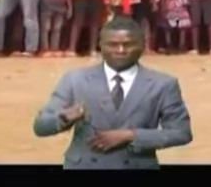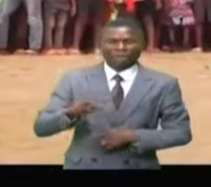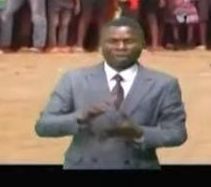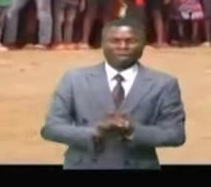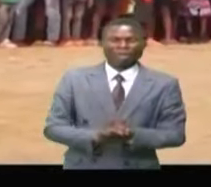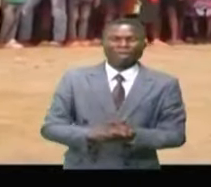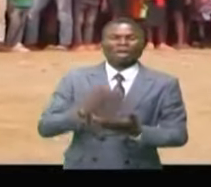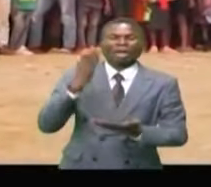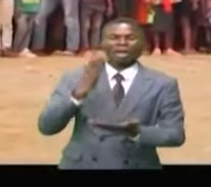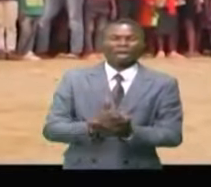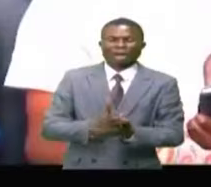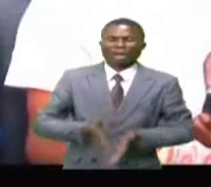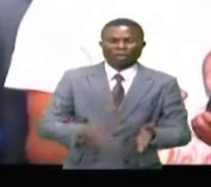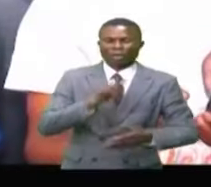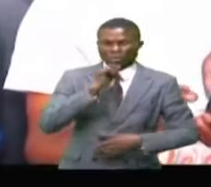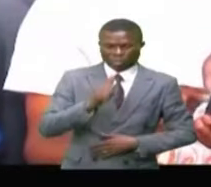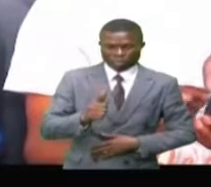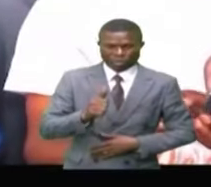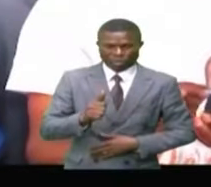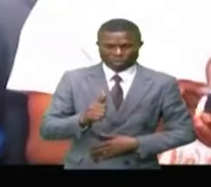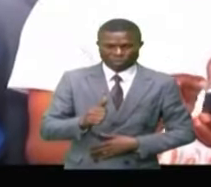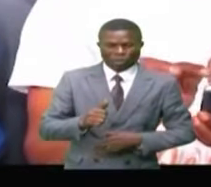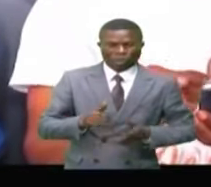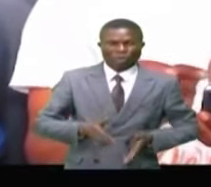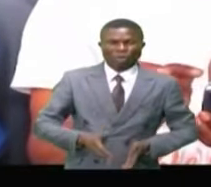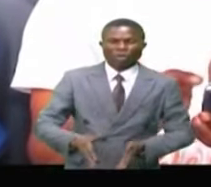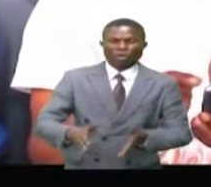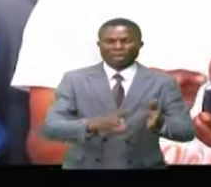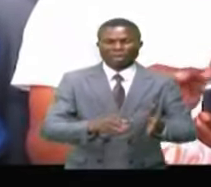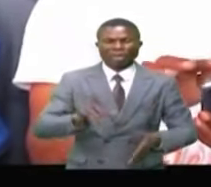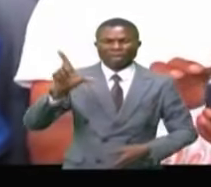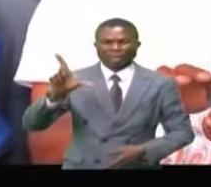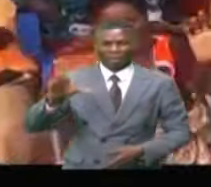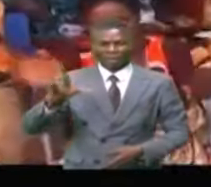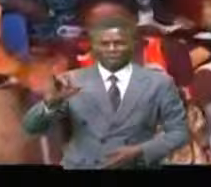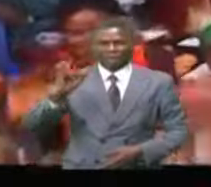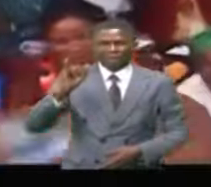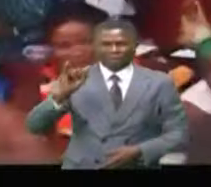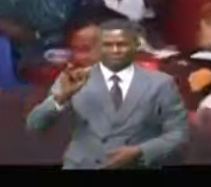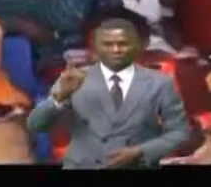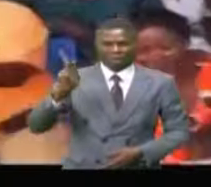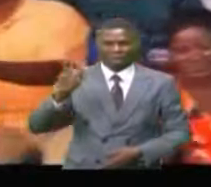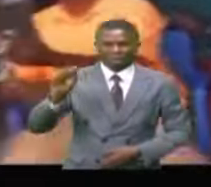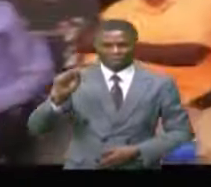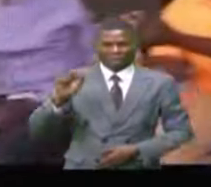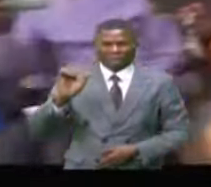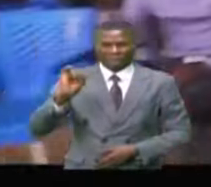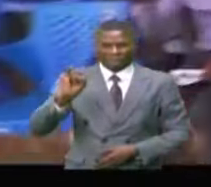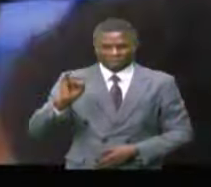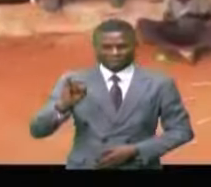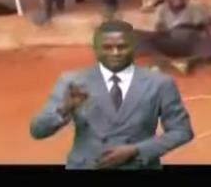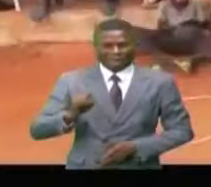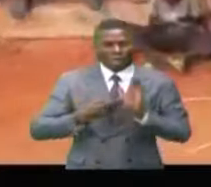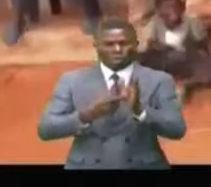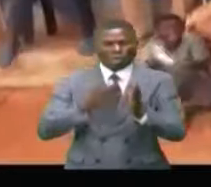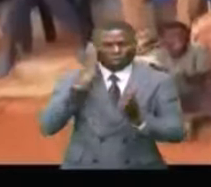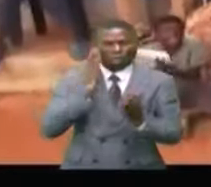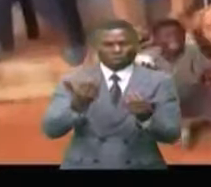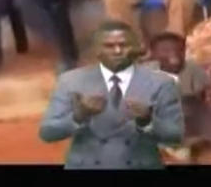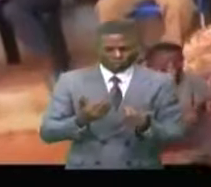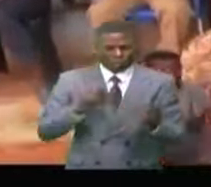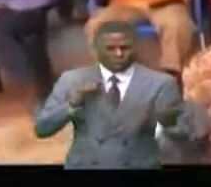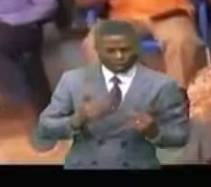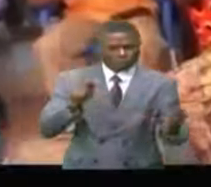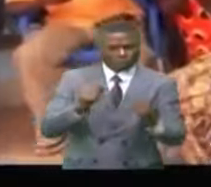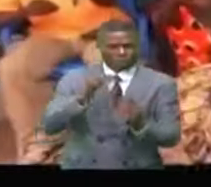s'arrêter en si bon chemin et le parcours d'Elikasi à Mwandingusha témoigne de sa volonté d'aller jusqu'au bout. Pour joindre